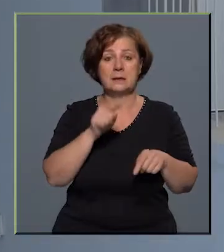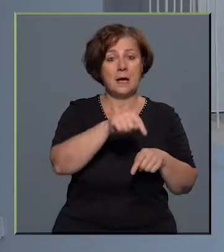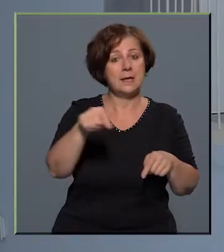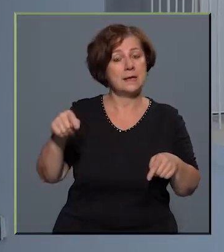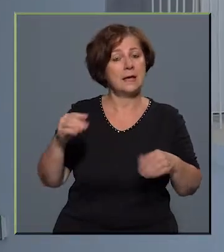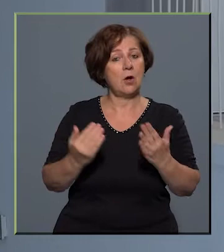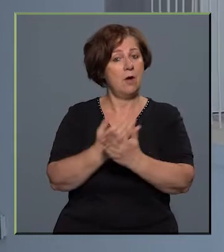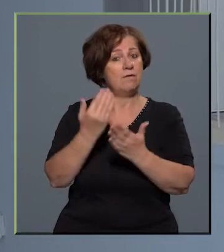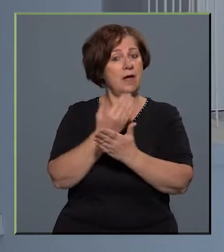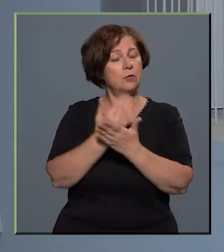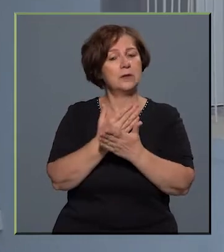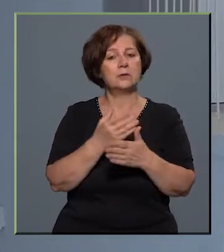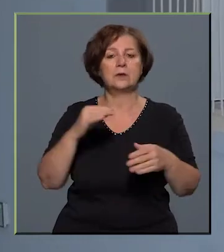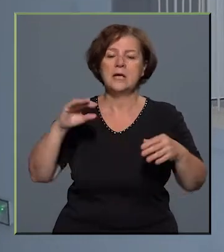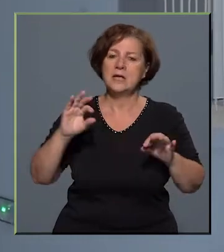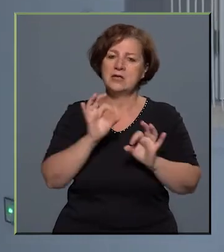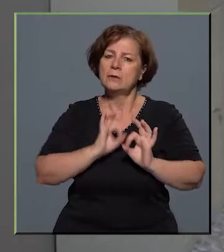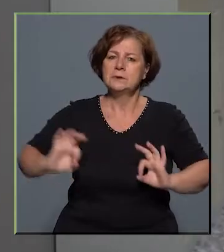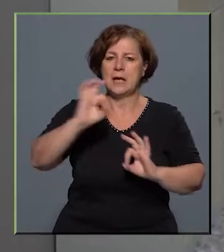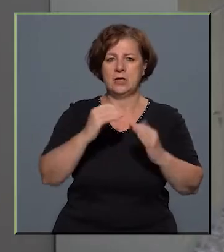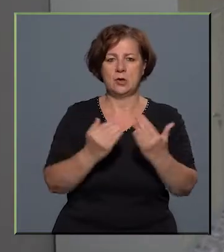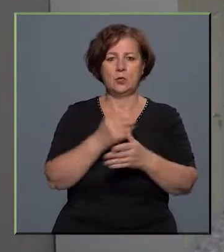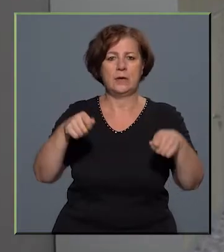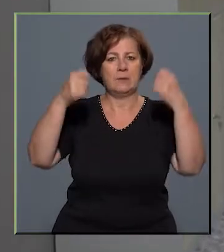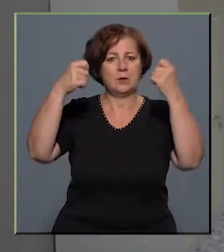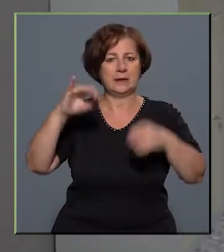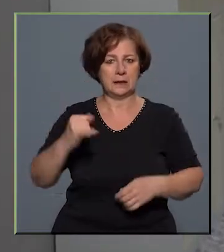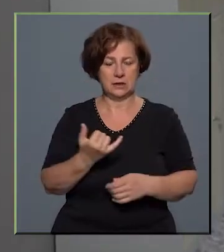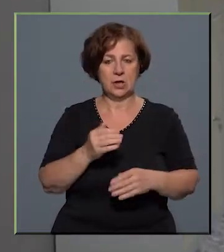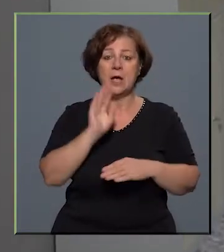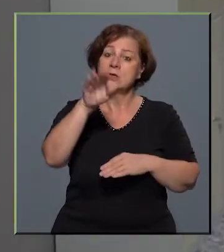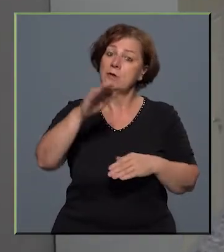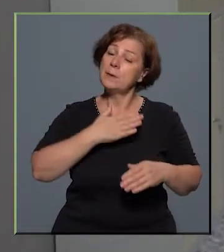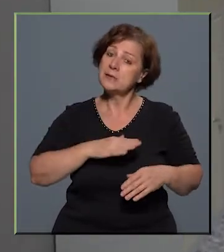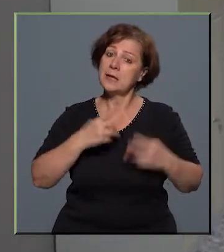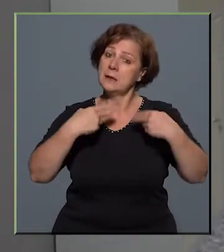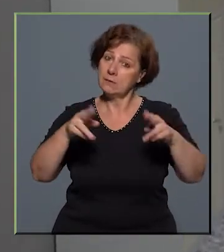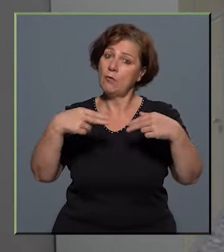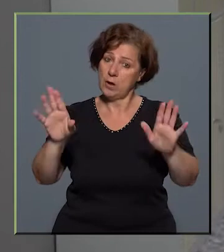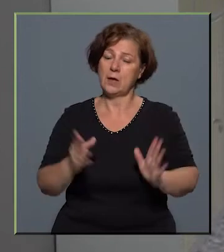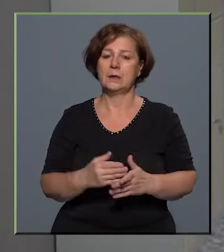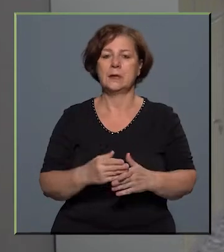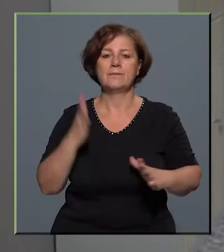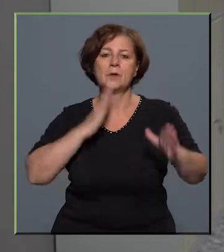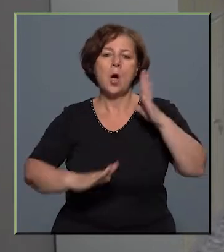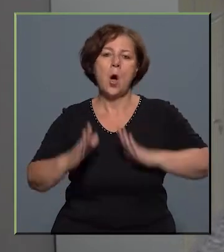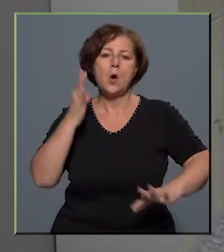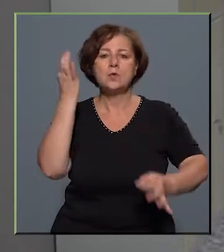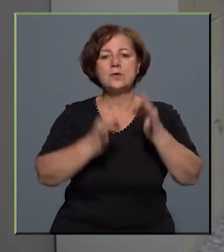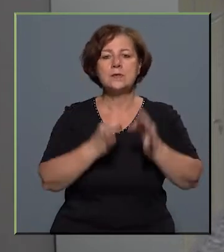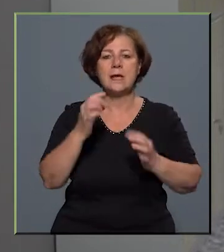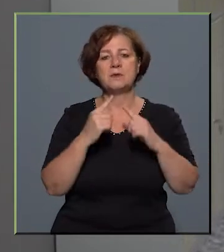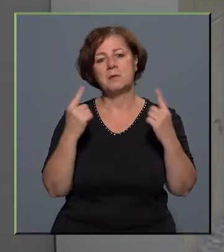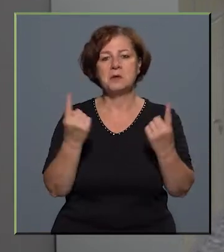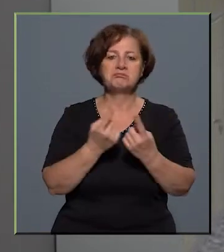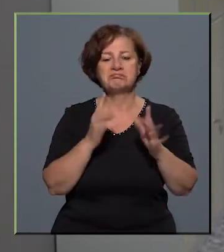ezeket a felújított és új épületeket. Úgyhogy ezt a jövőben is szeretnénk folytatni. Augusztus-szeptember